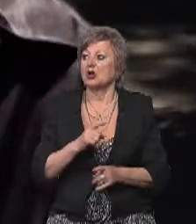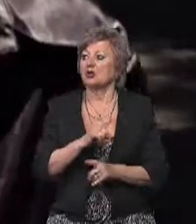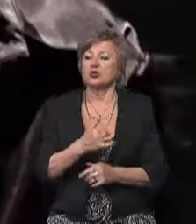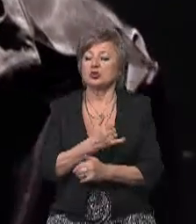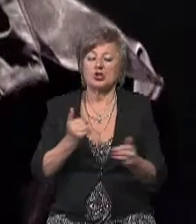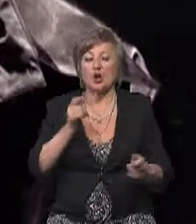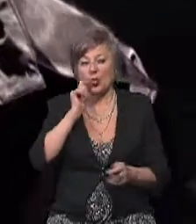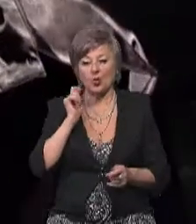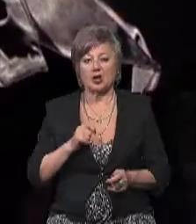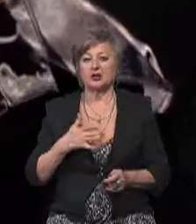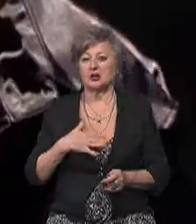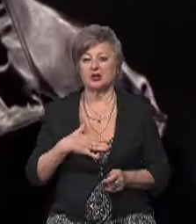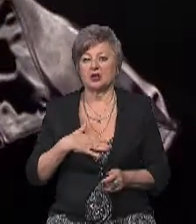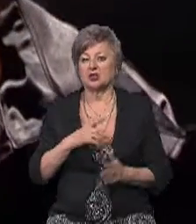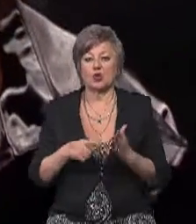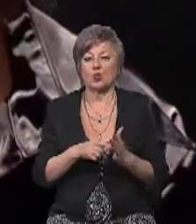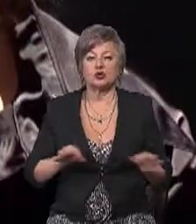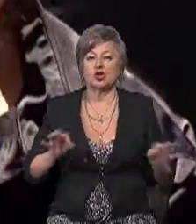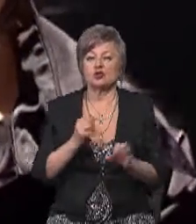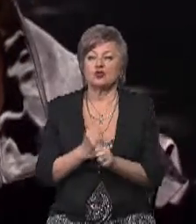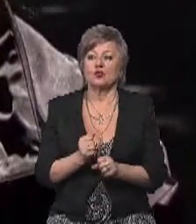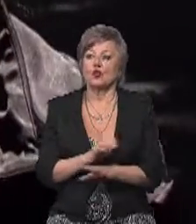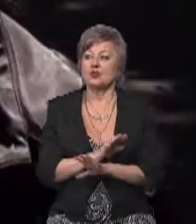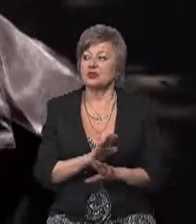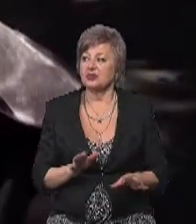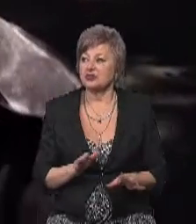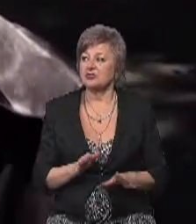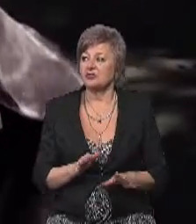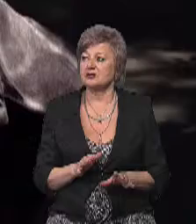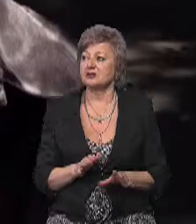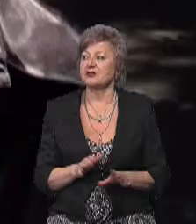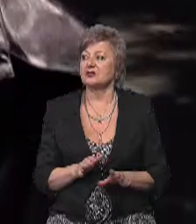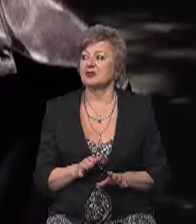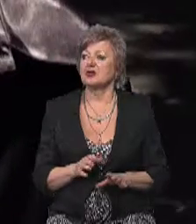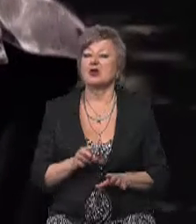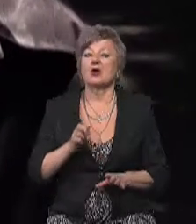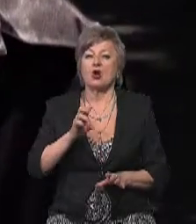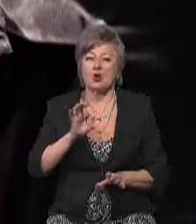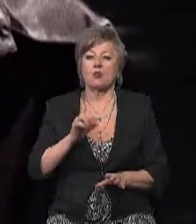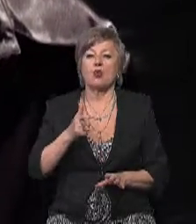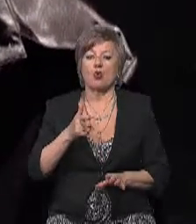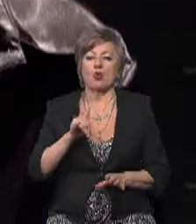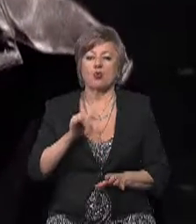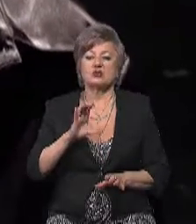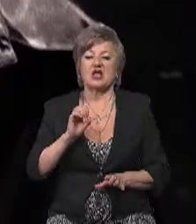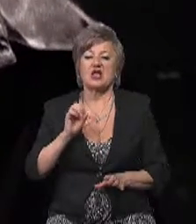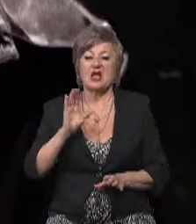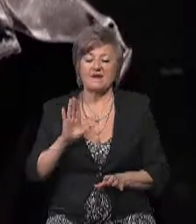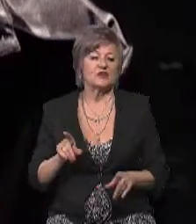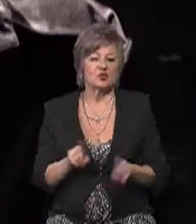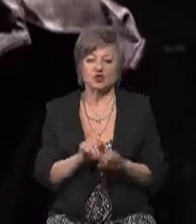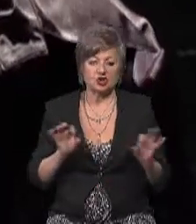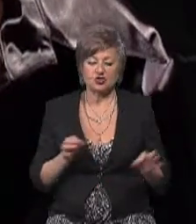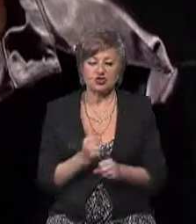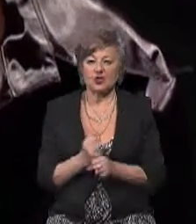для нашого міста не зробив. Так же, як і Забашук, так же, як і Богославів, так же, як усі ті депутати, що сидять зараз